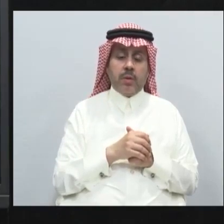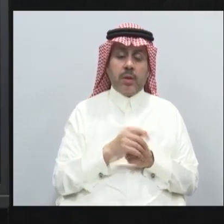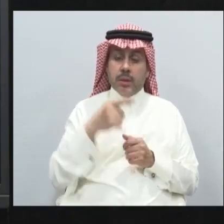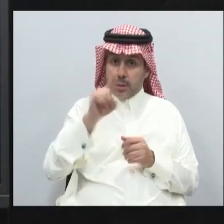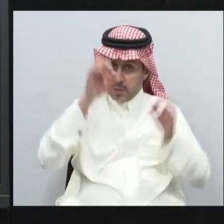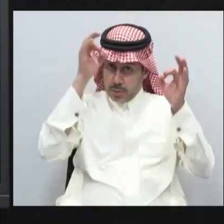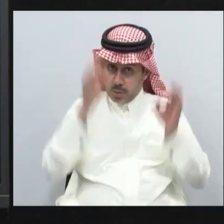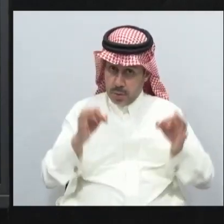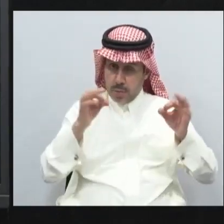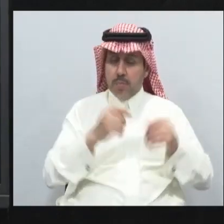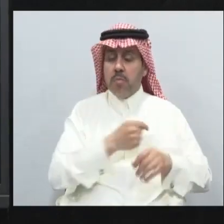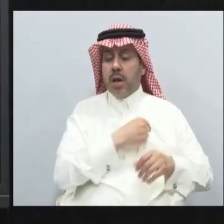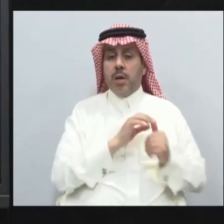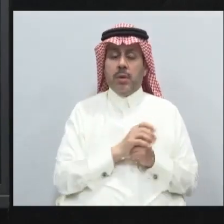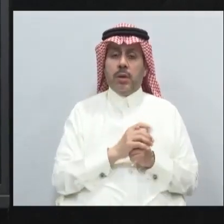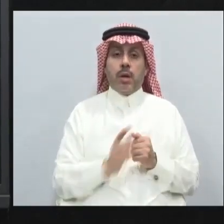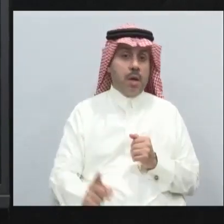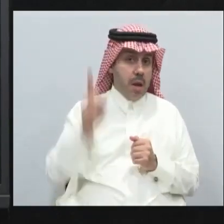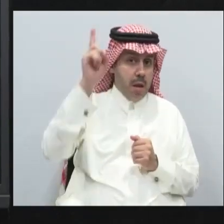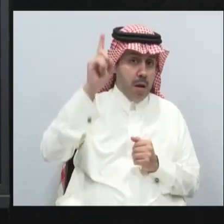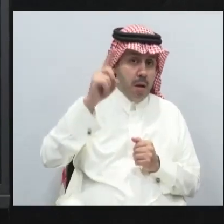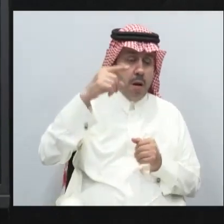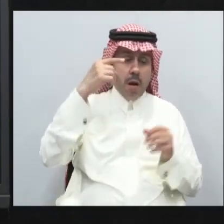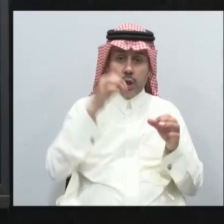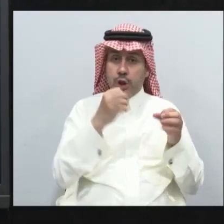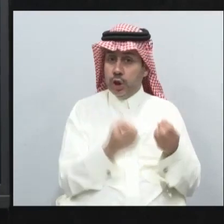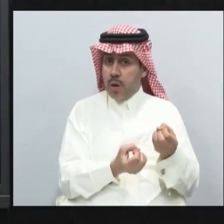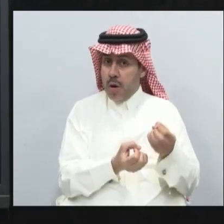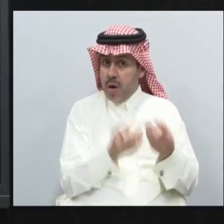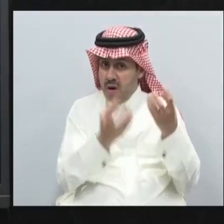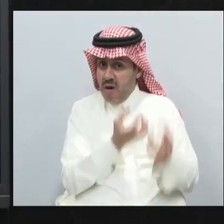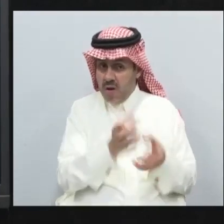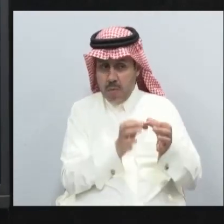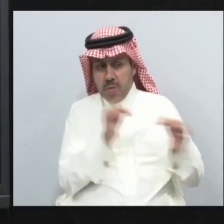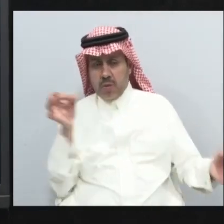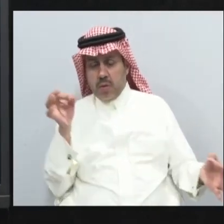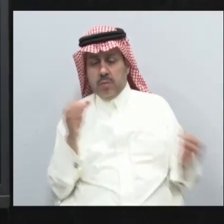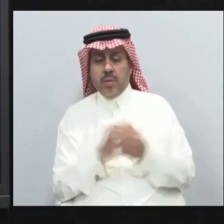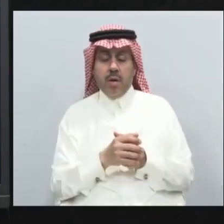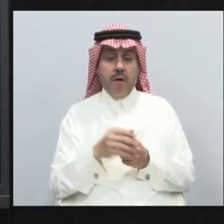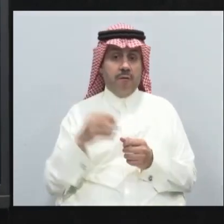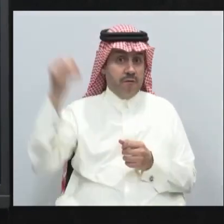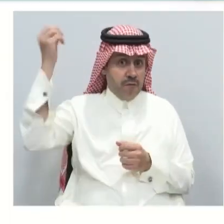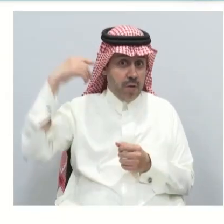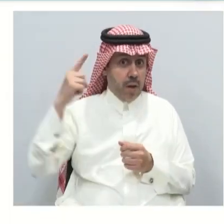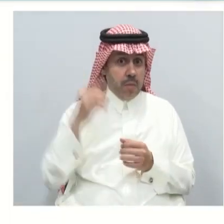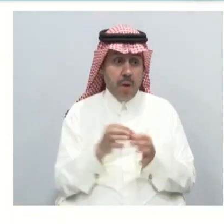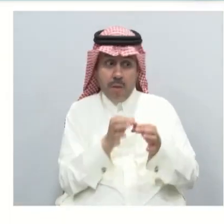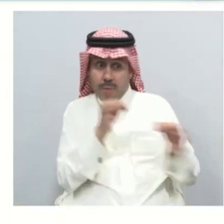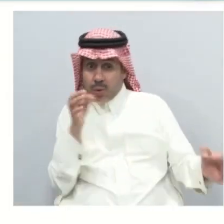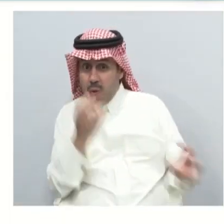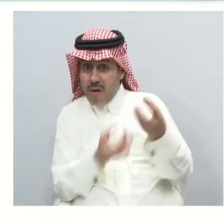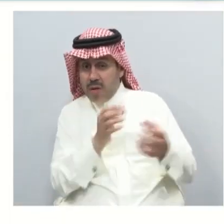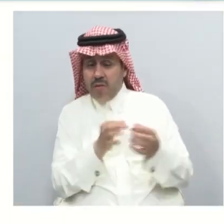صدقا من قلبه الا حرمه الله على النار وهذا فضل عظيم من الفضائل